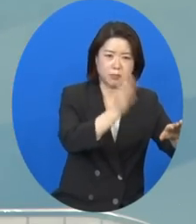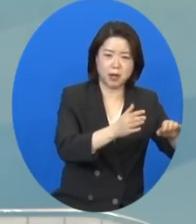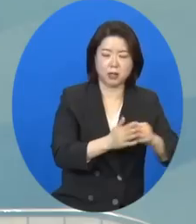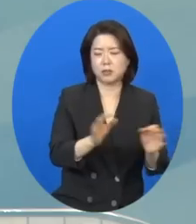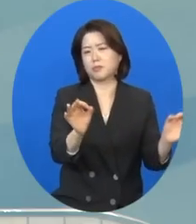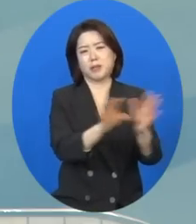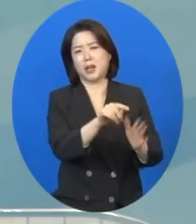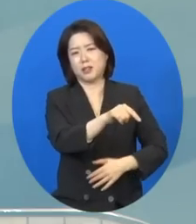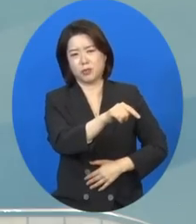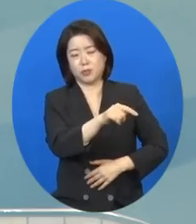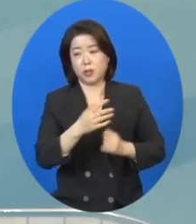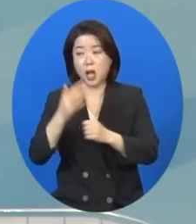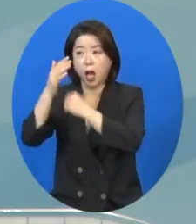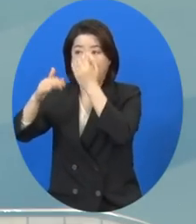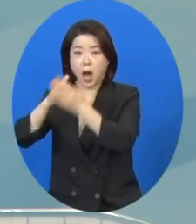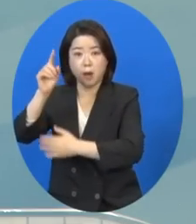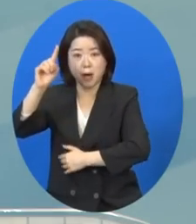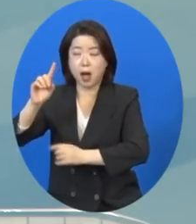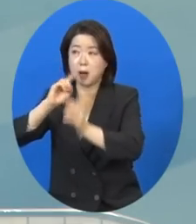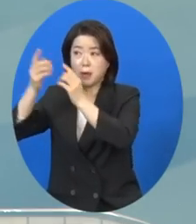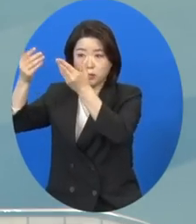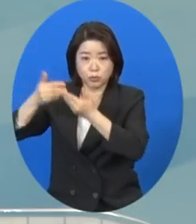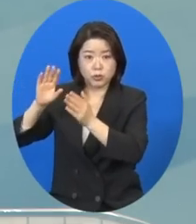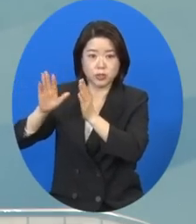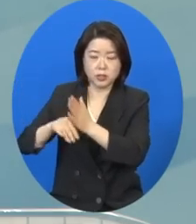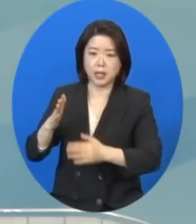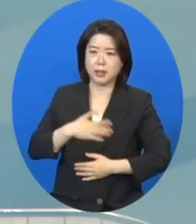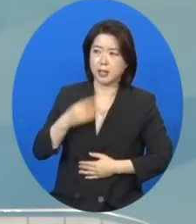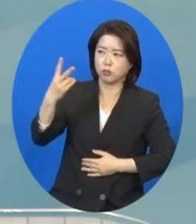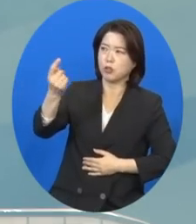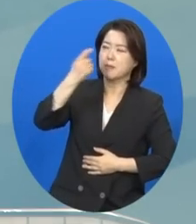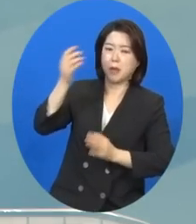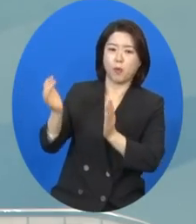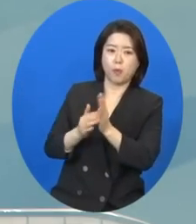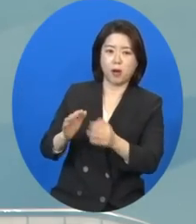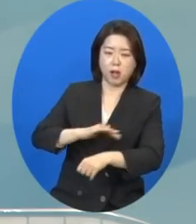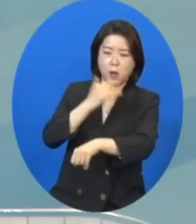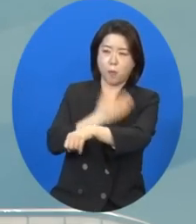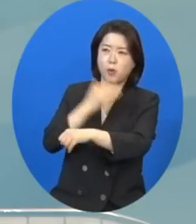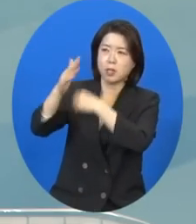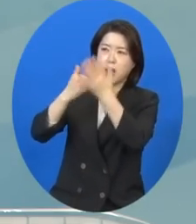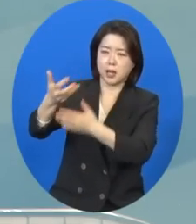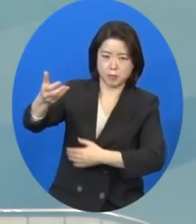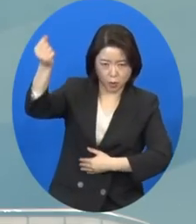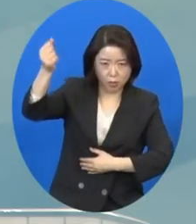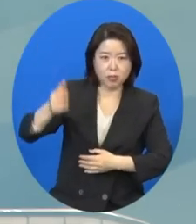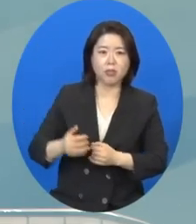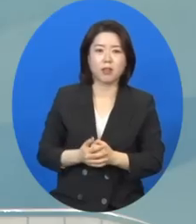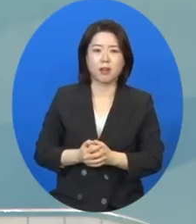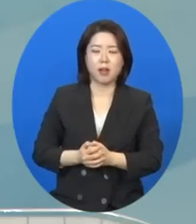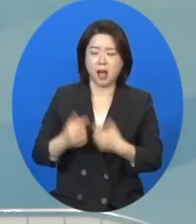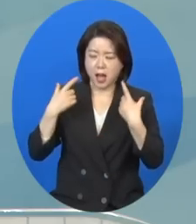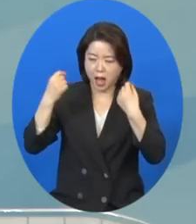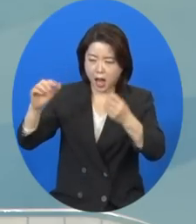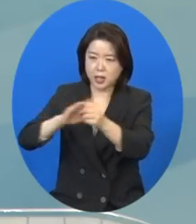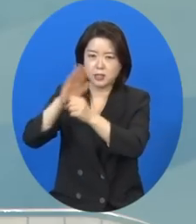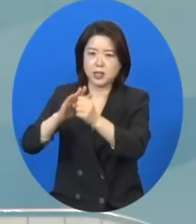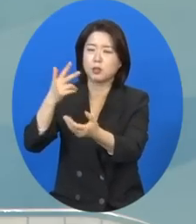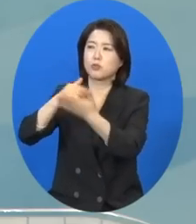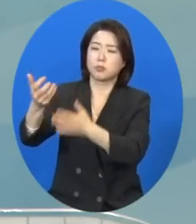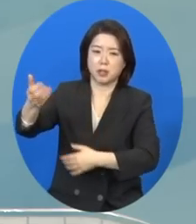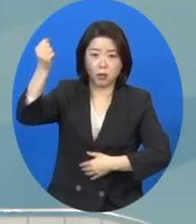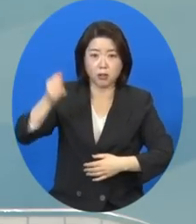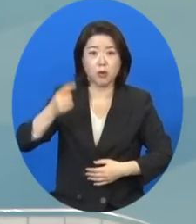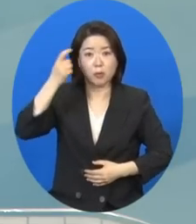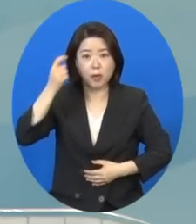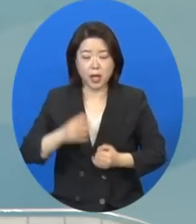것입니다 하나님께서 한 가지를 말씀하셨을 때 나는 두 가지를 배웠다 권세는 하나님의 것이요 한결같은 사랑도 주님의 것이다